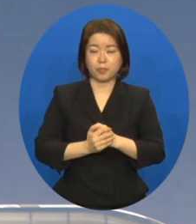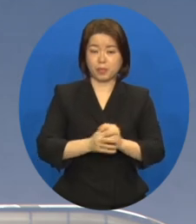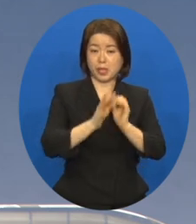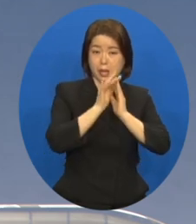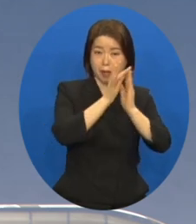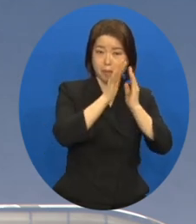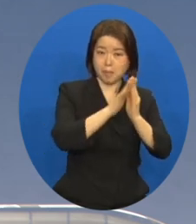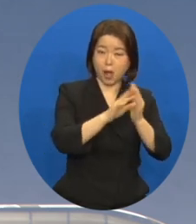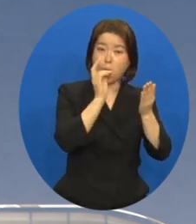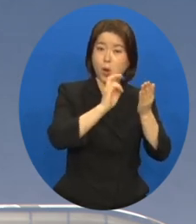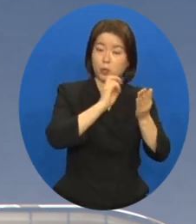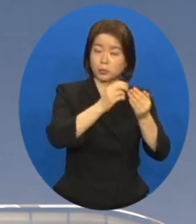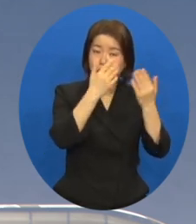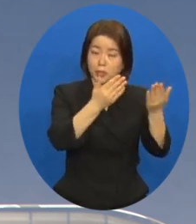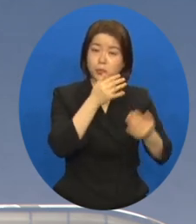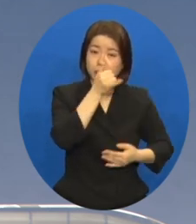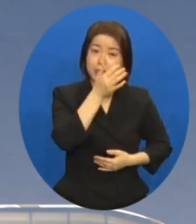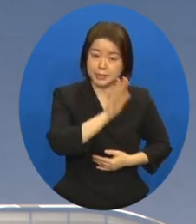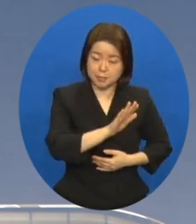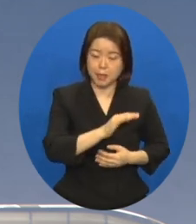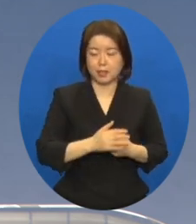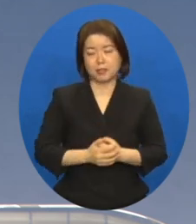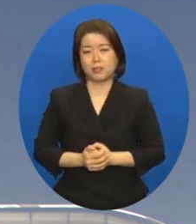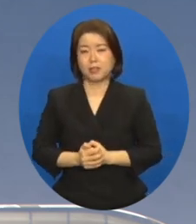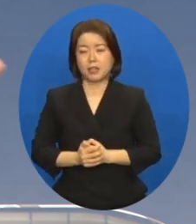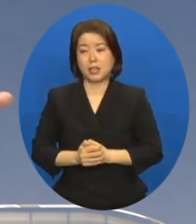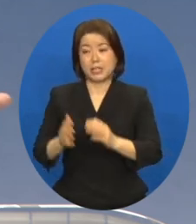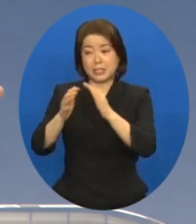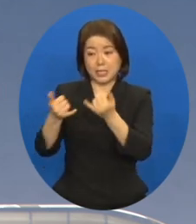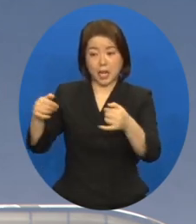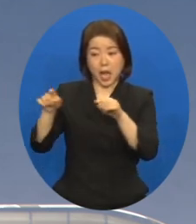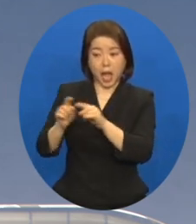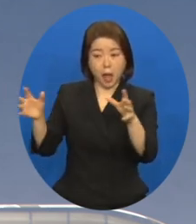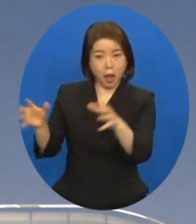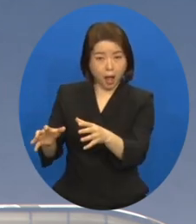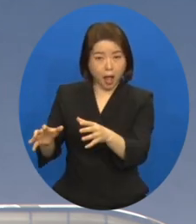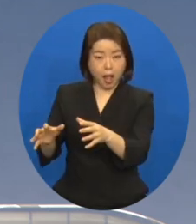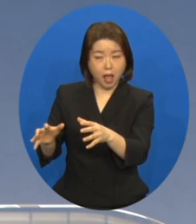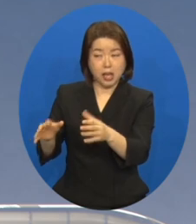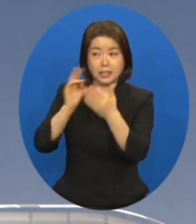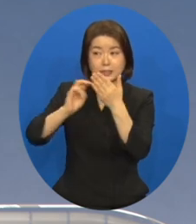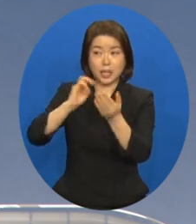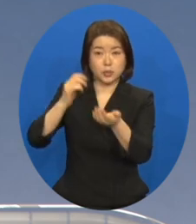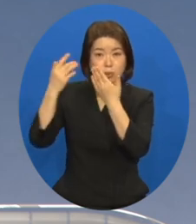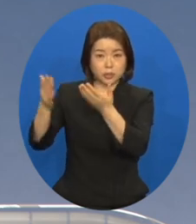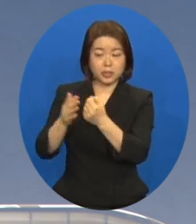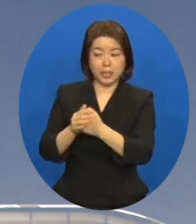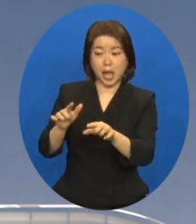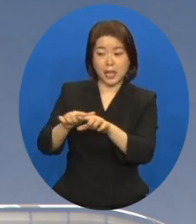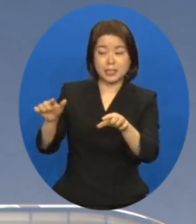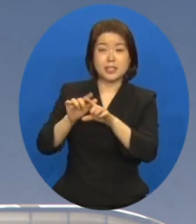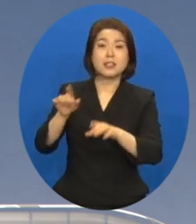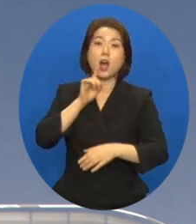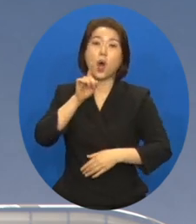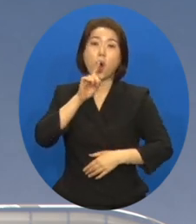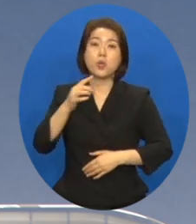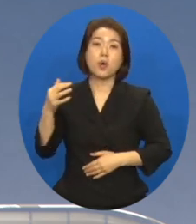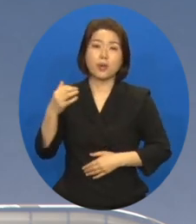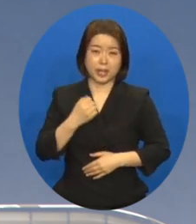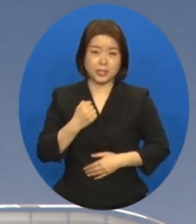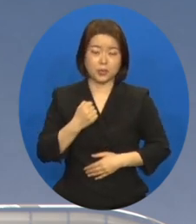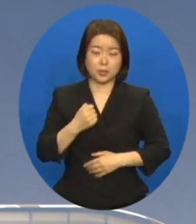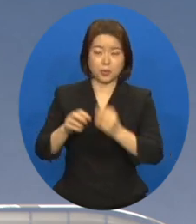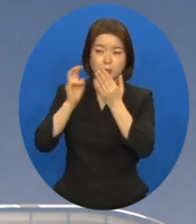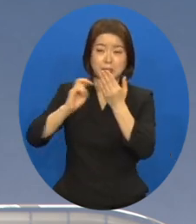방언으로 찬송하지만 혼자 있을 때는 사람들하고 함께 찬송할 때는 일상적인 언어를 가지고